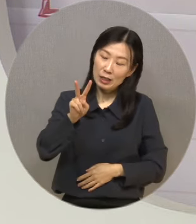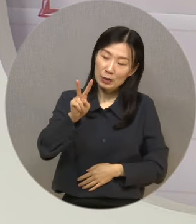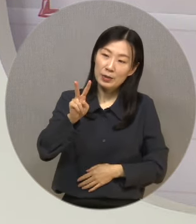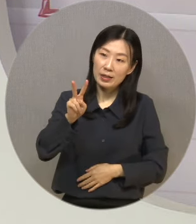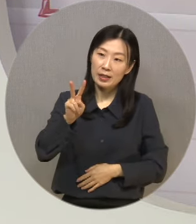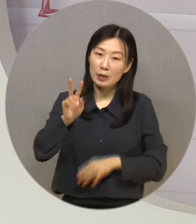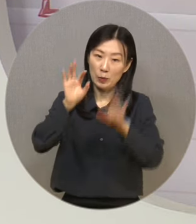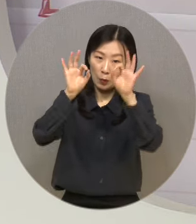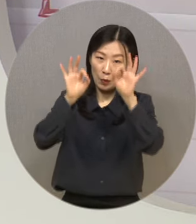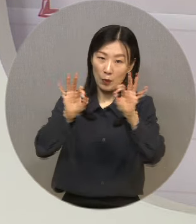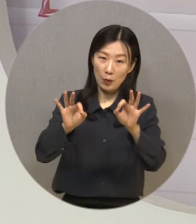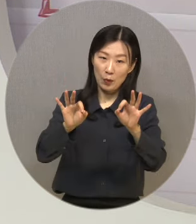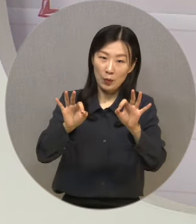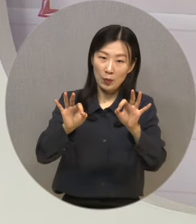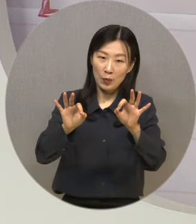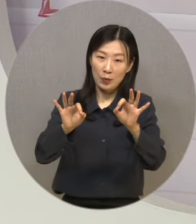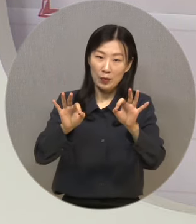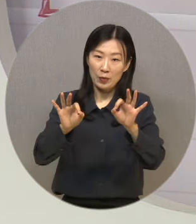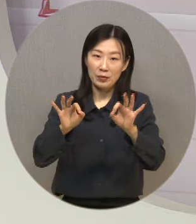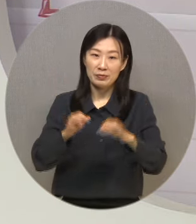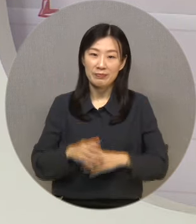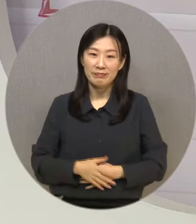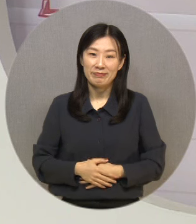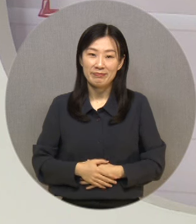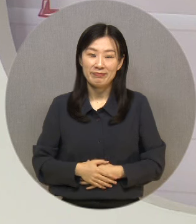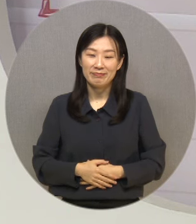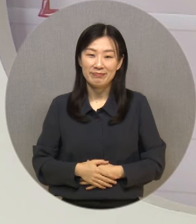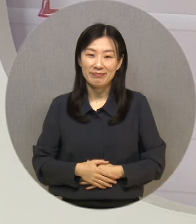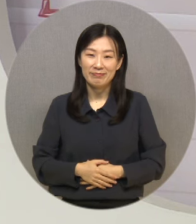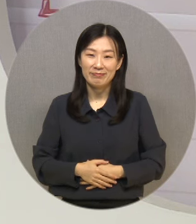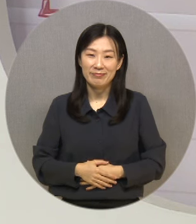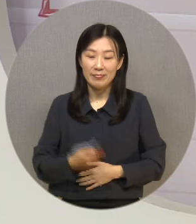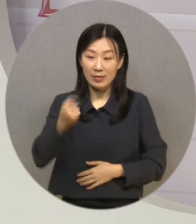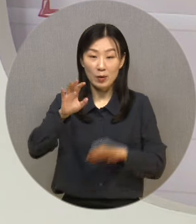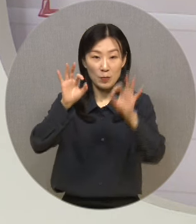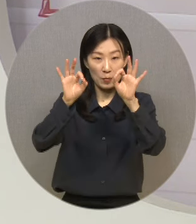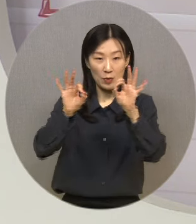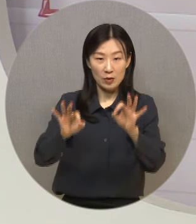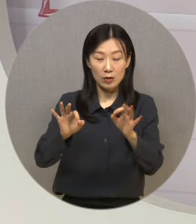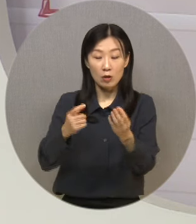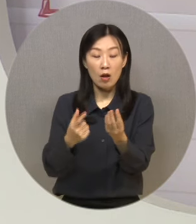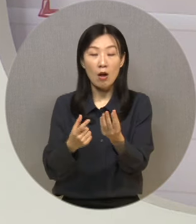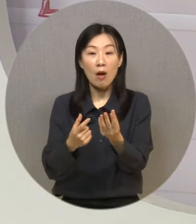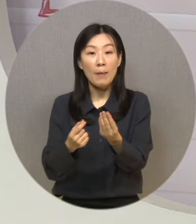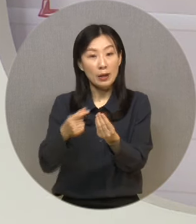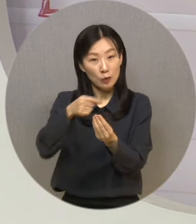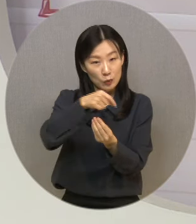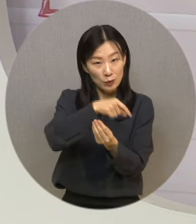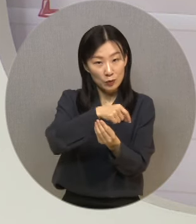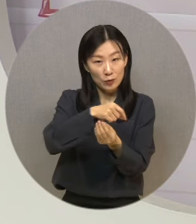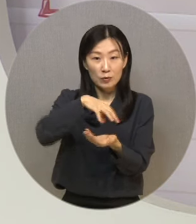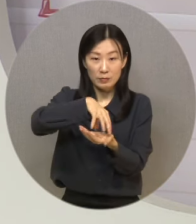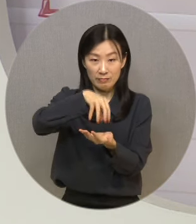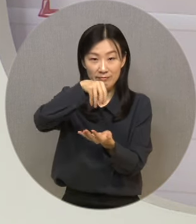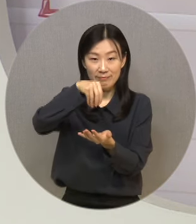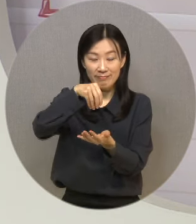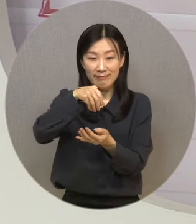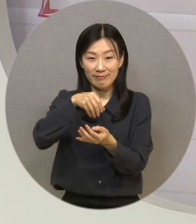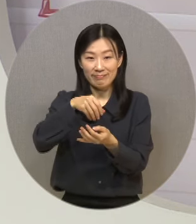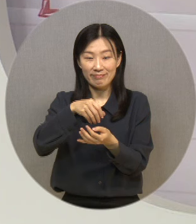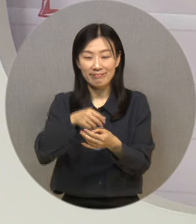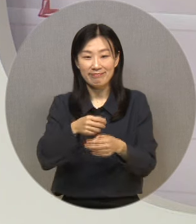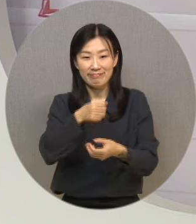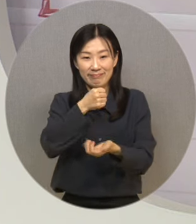TV 프로그램 그 춘절이라든 그 프로그램 있잖아요. 네네. 시청하시면서 만두 만들고 하고 있어요. 아. 그리고